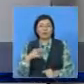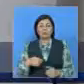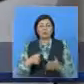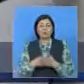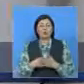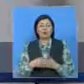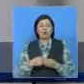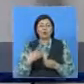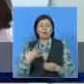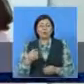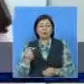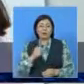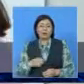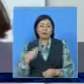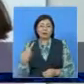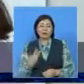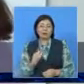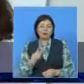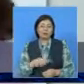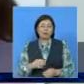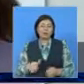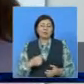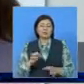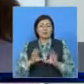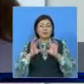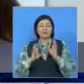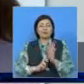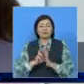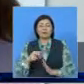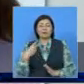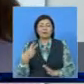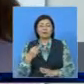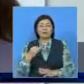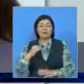15 августа вторым. Постановление вступает в силу с полуночи 2 июля.